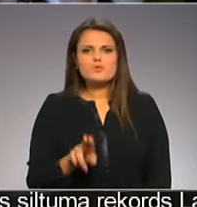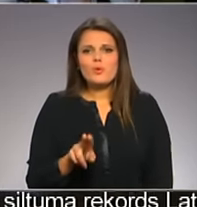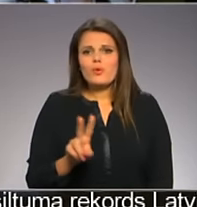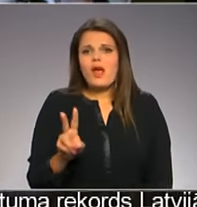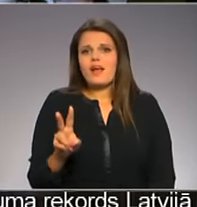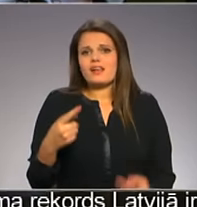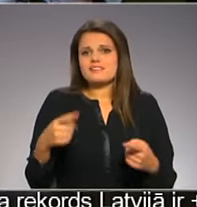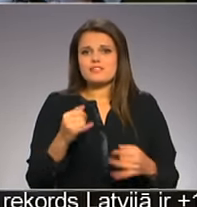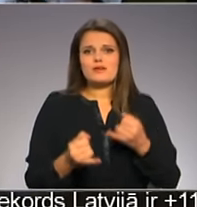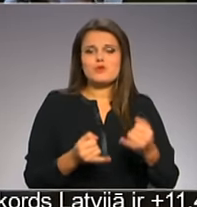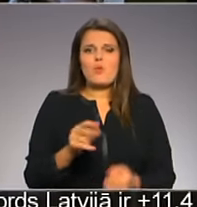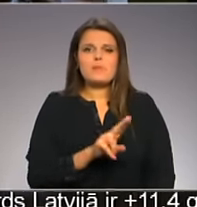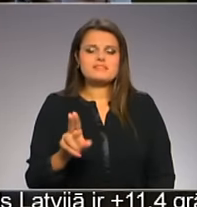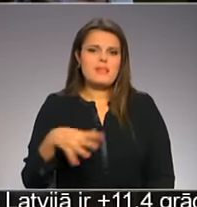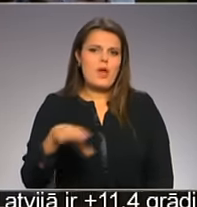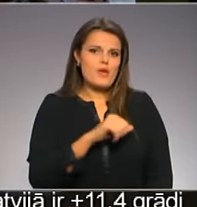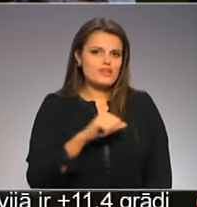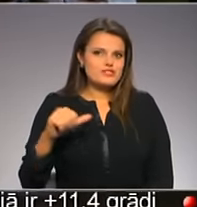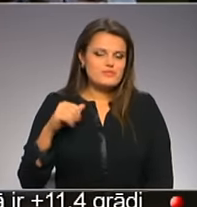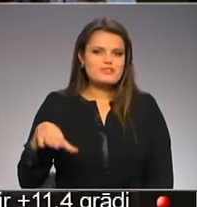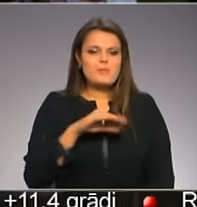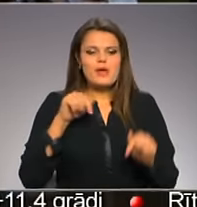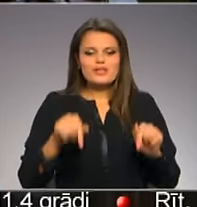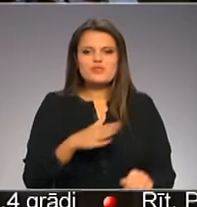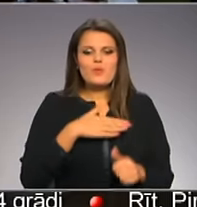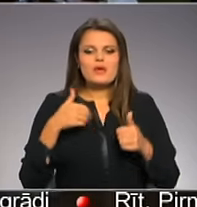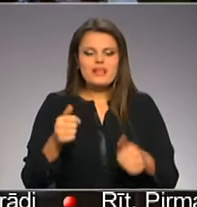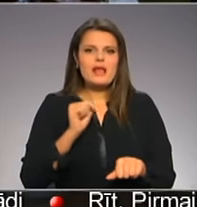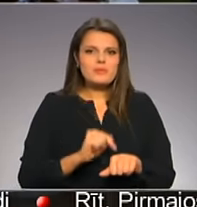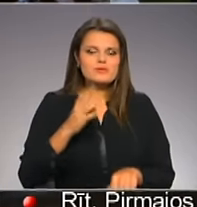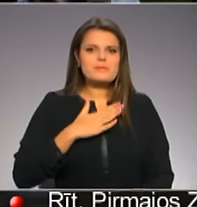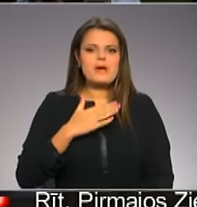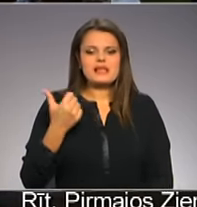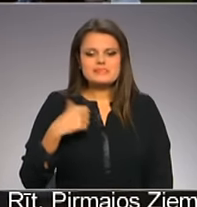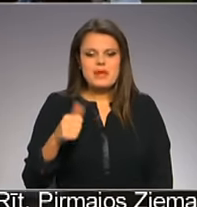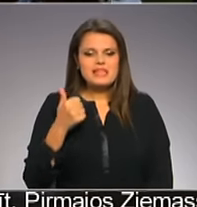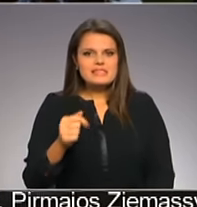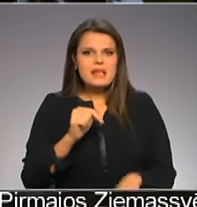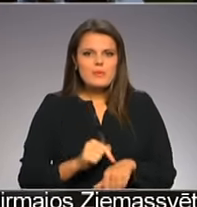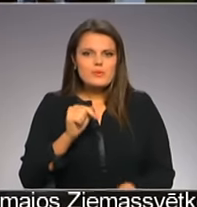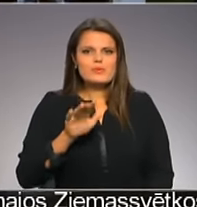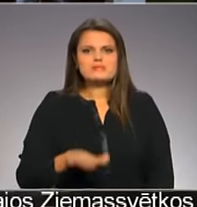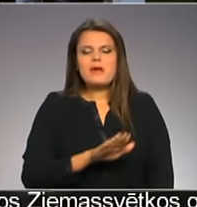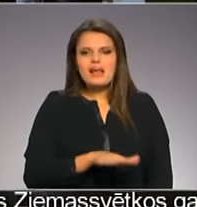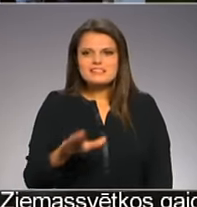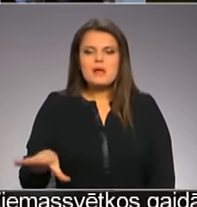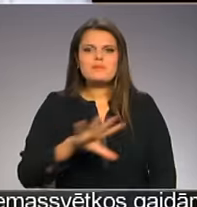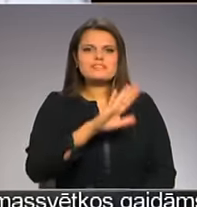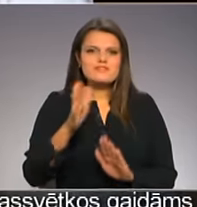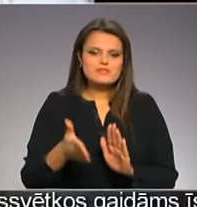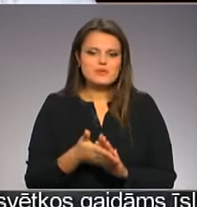Kas tad cits kops, ja ne mēs paši? Un mēs te ļoti labi jūtamies, te manas meitas labi jūtas, man mazbērni. Tā mēs te visi